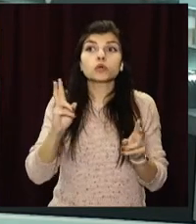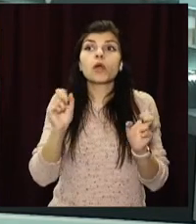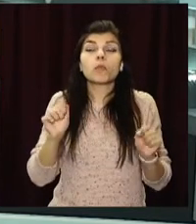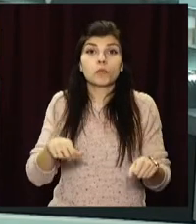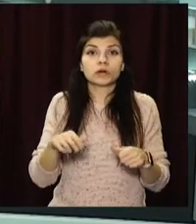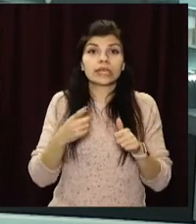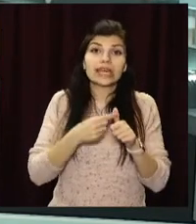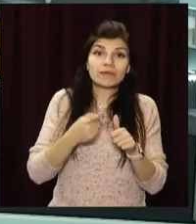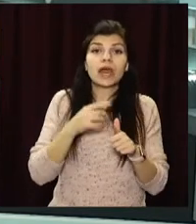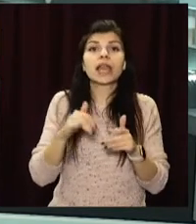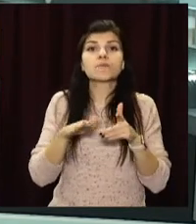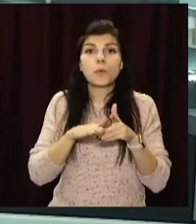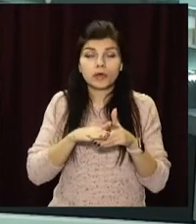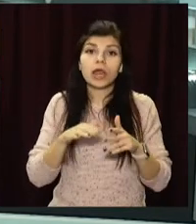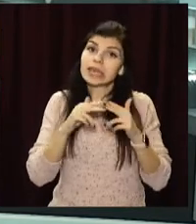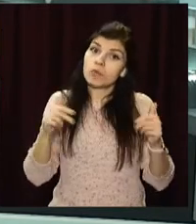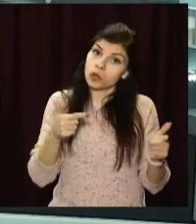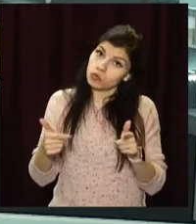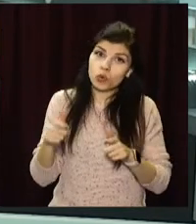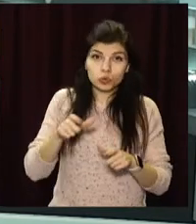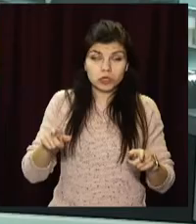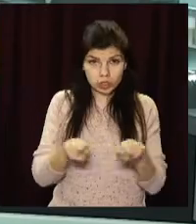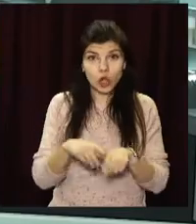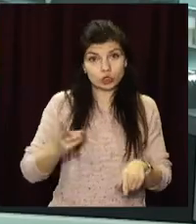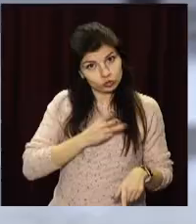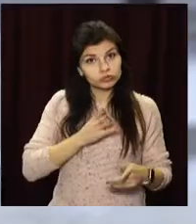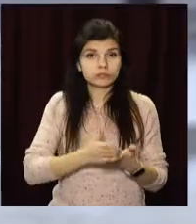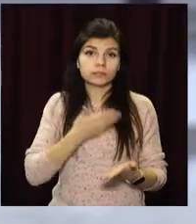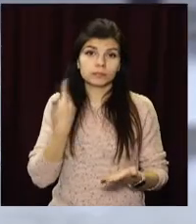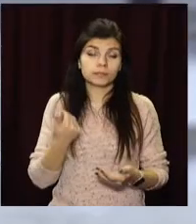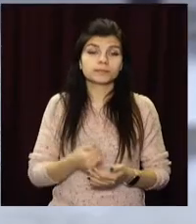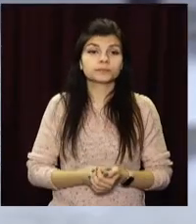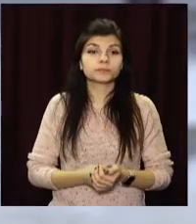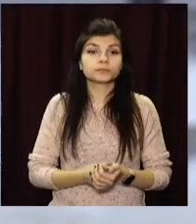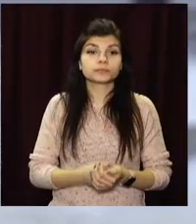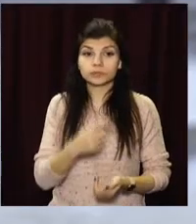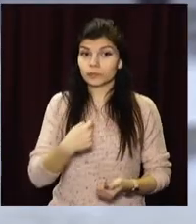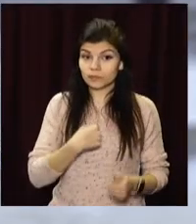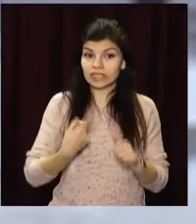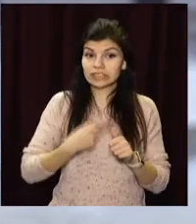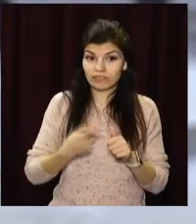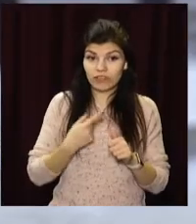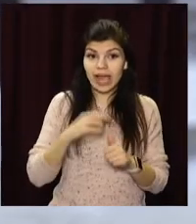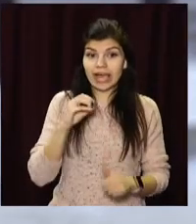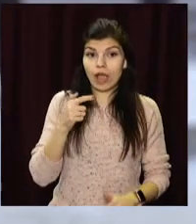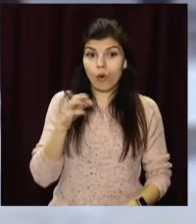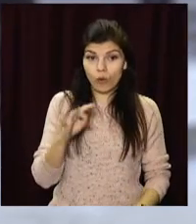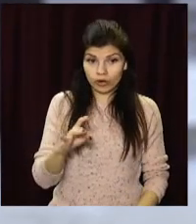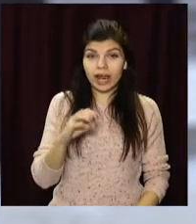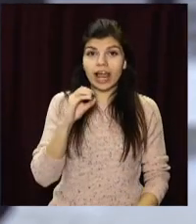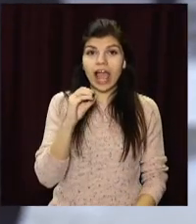по батькові та чи готові до цього дніпряни, Дар'я Пшенична розкаже. Меня зовут Егор